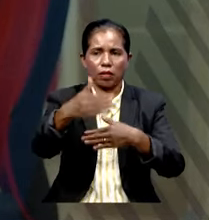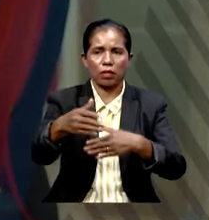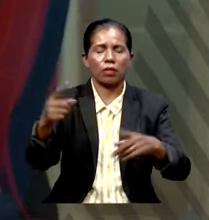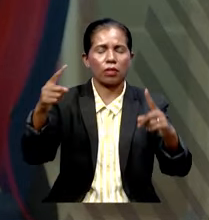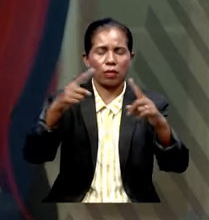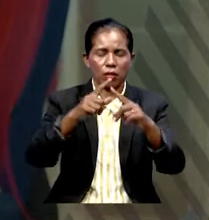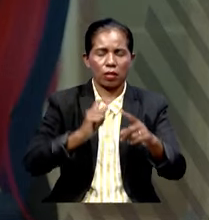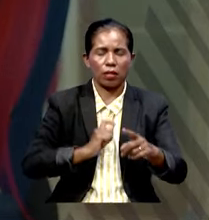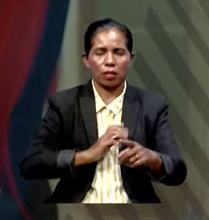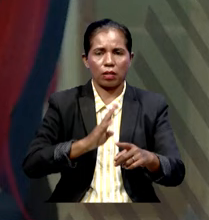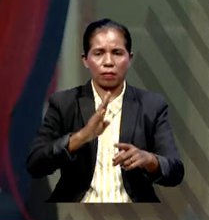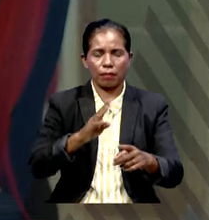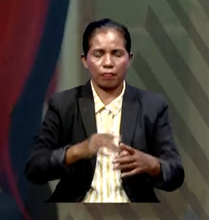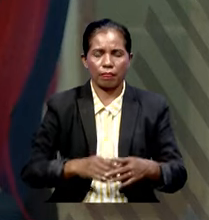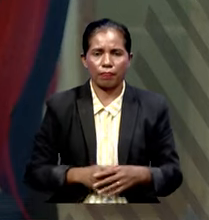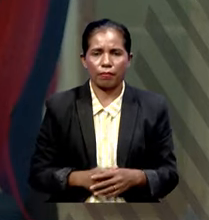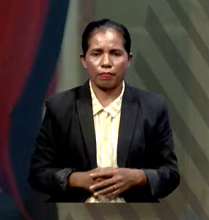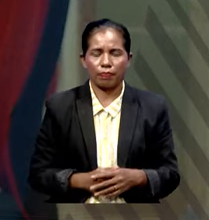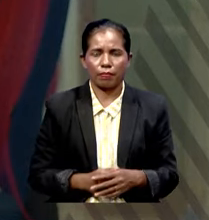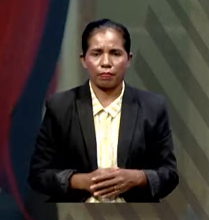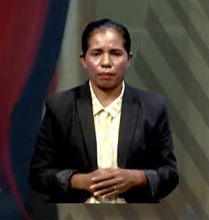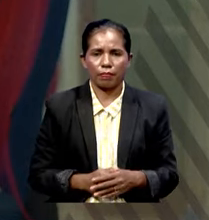ibung.